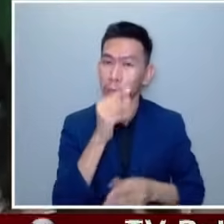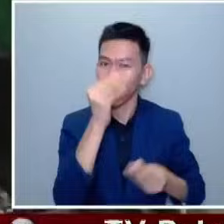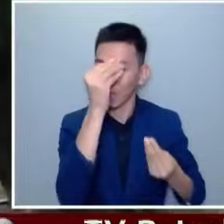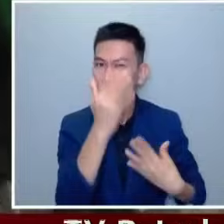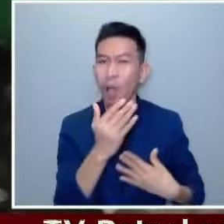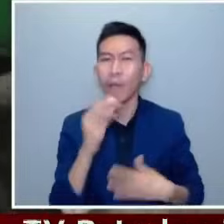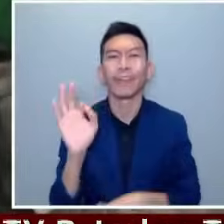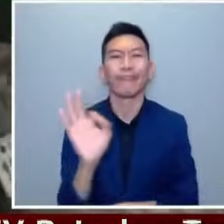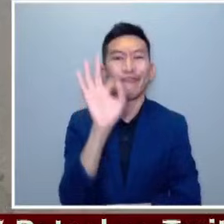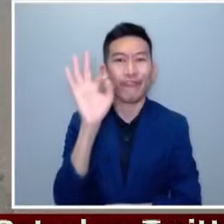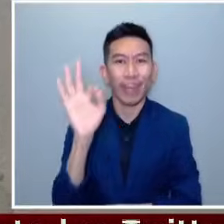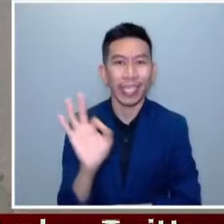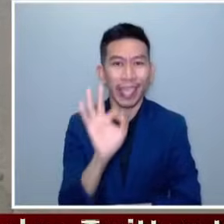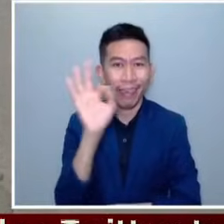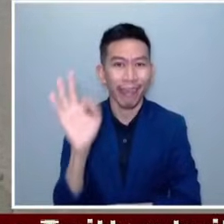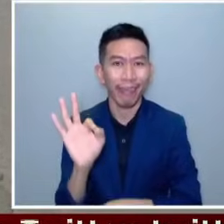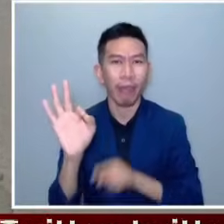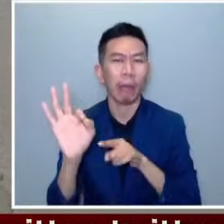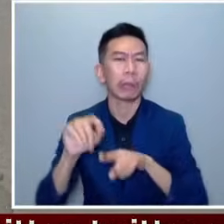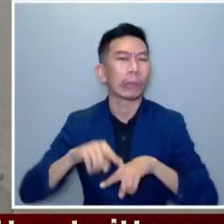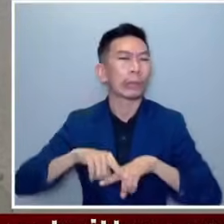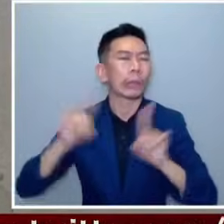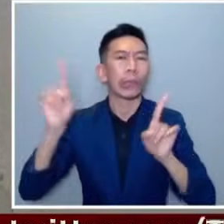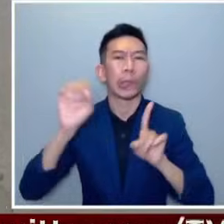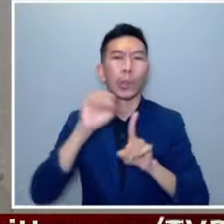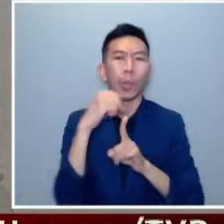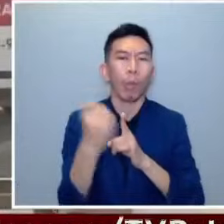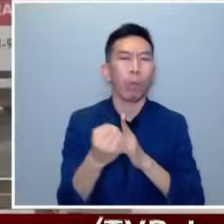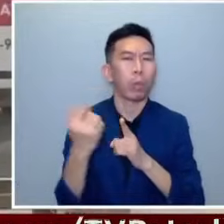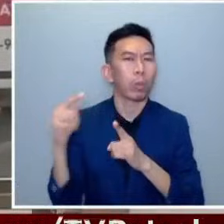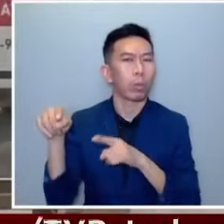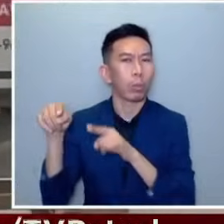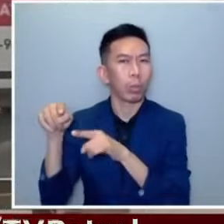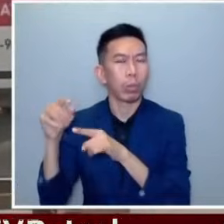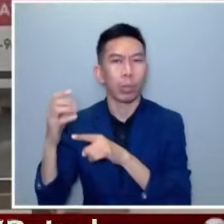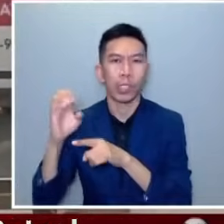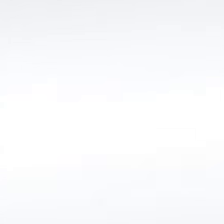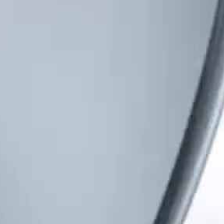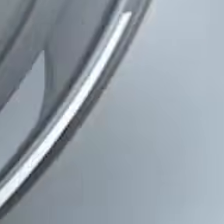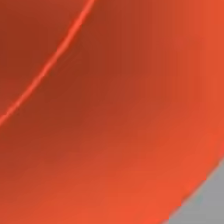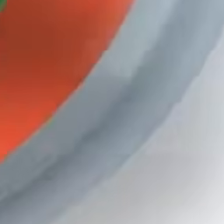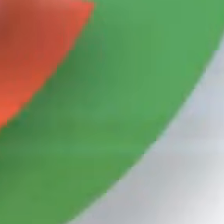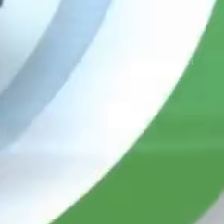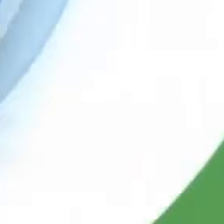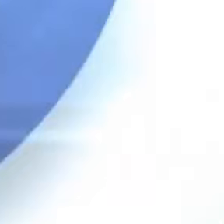Biyernes, ibang sitwasyon, mas mahigpit kapag ECQ na sa Metro Manila. Karen?